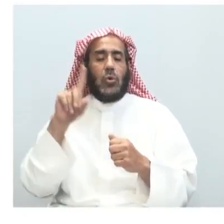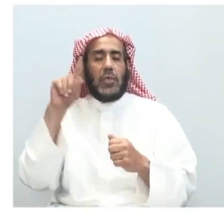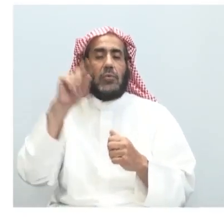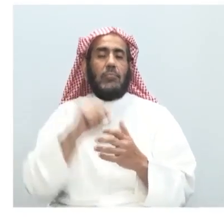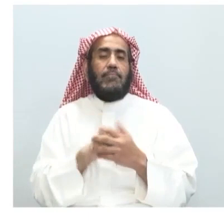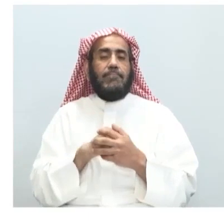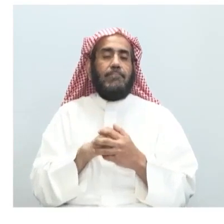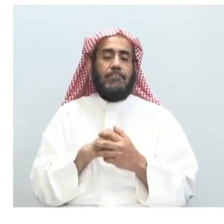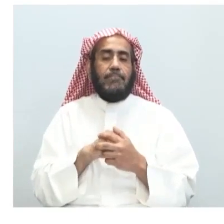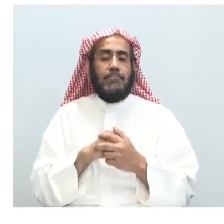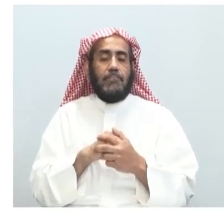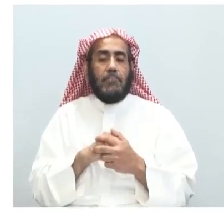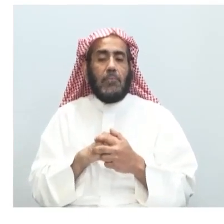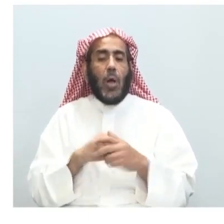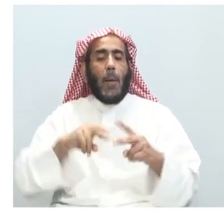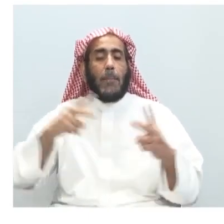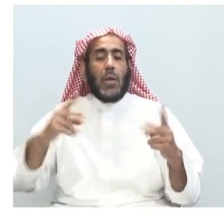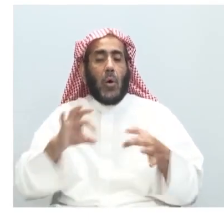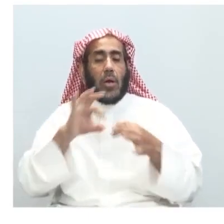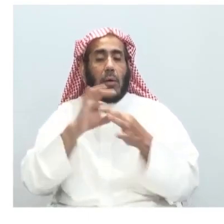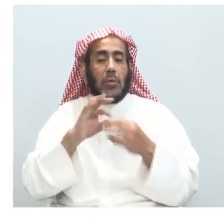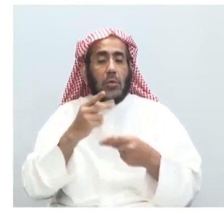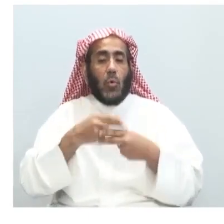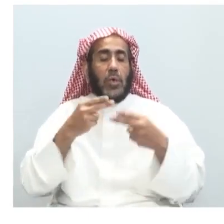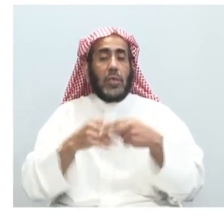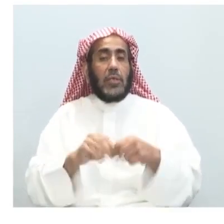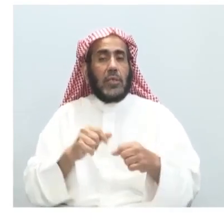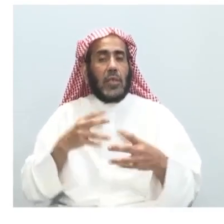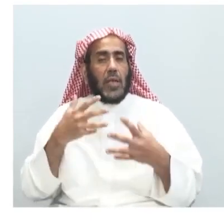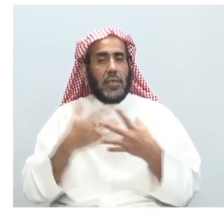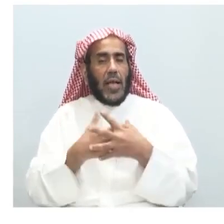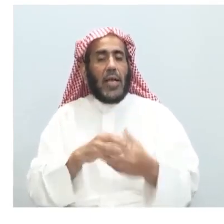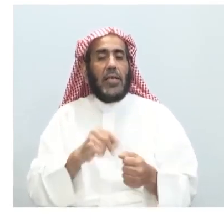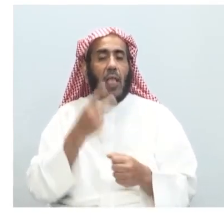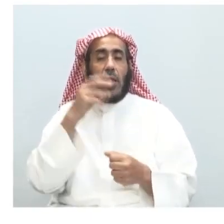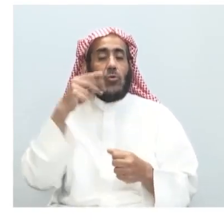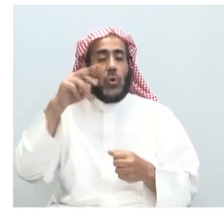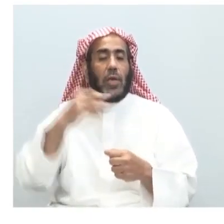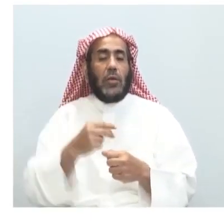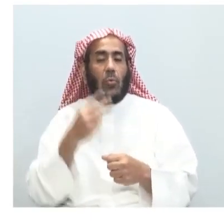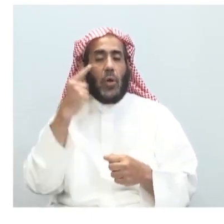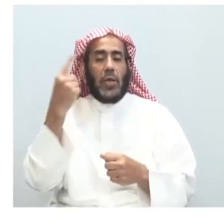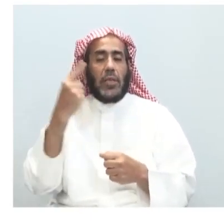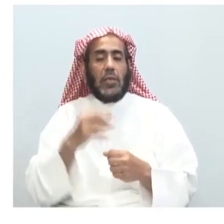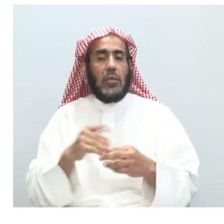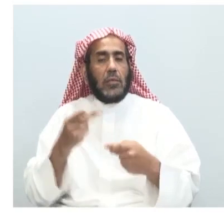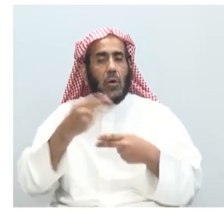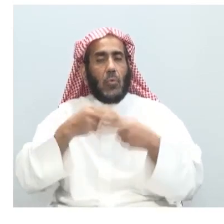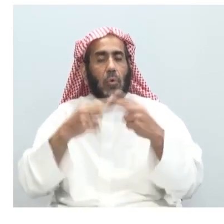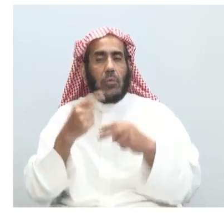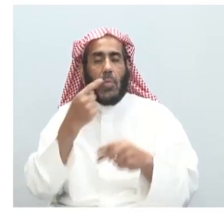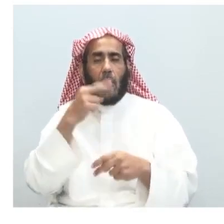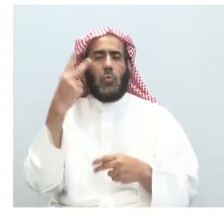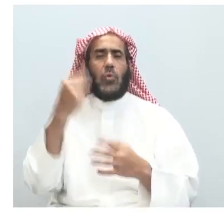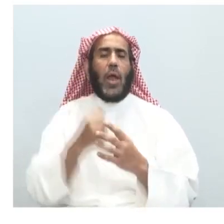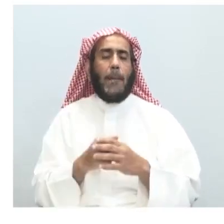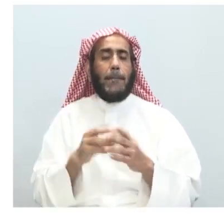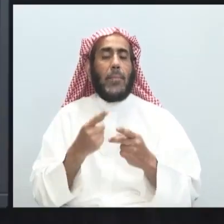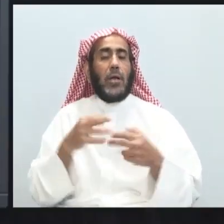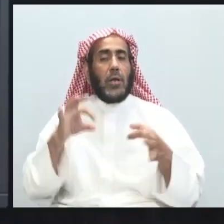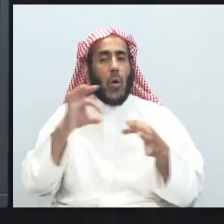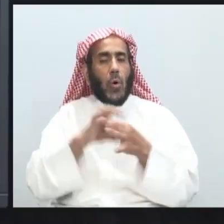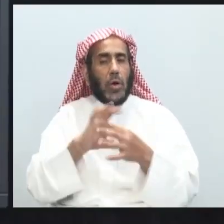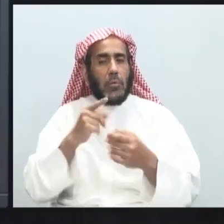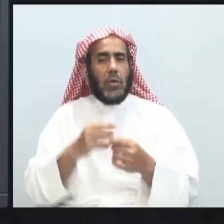احسنت ما نوع الرابطه التي تتكون عند اتحاد سكرين احاديين لتكوين سكر ثنائي نوع